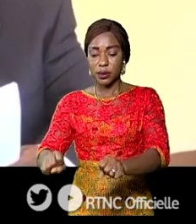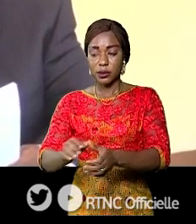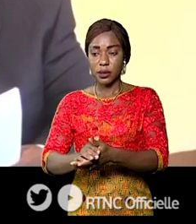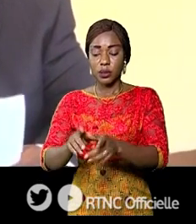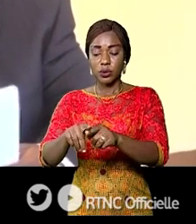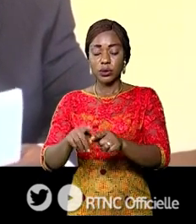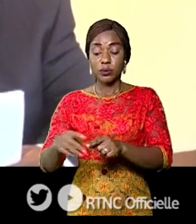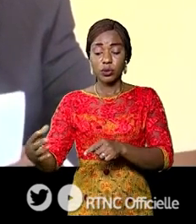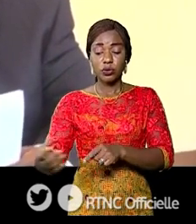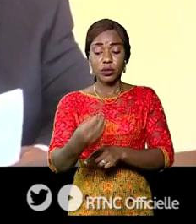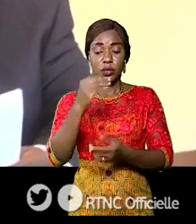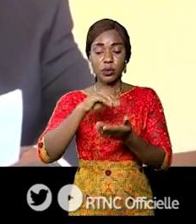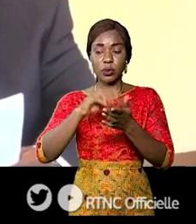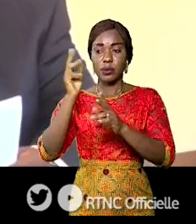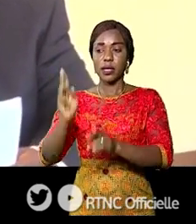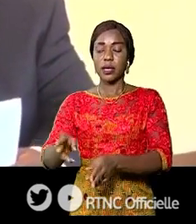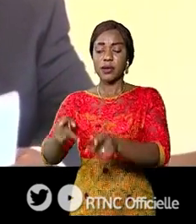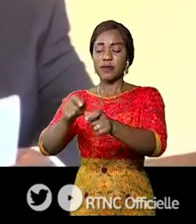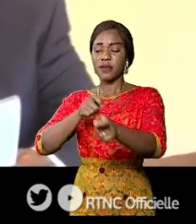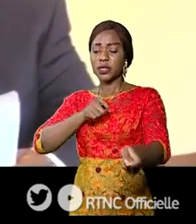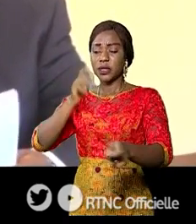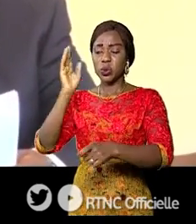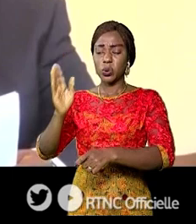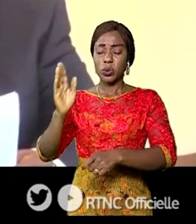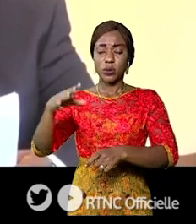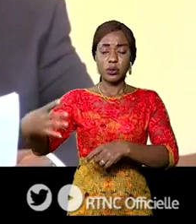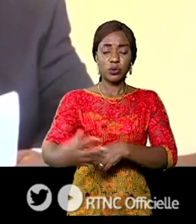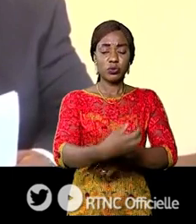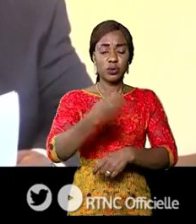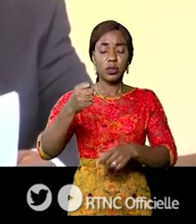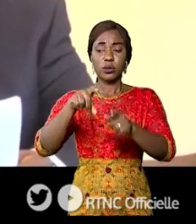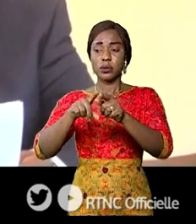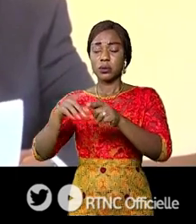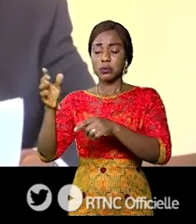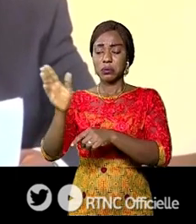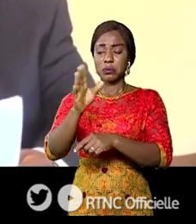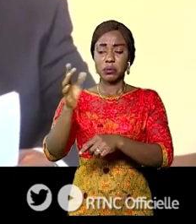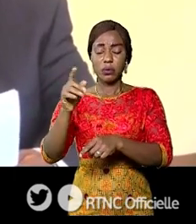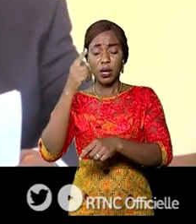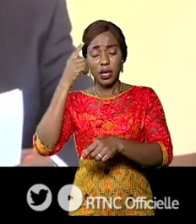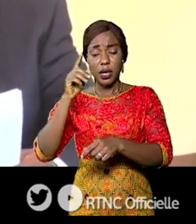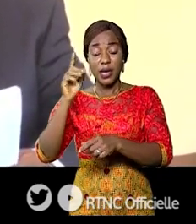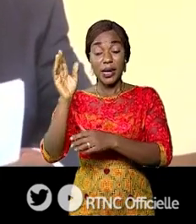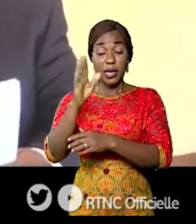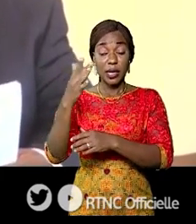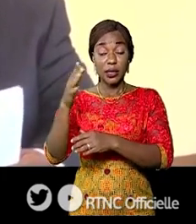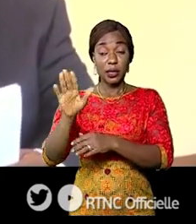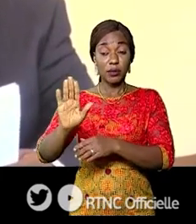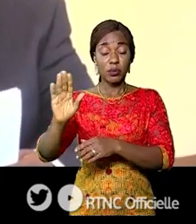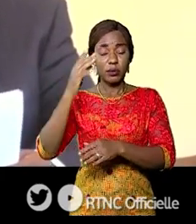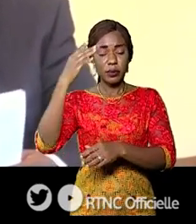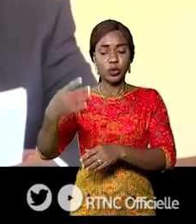armes récupérées, plusieurs flèches et machettes, des effigies de Gédéon Kyungu Mutanga et un drapeau de